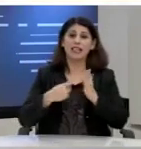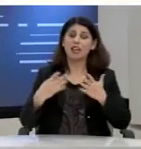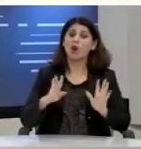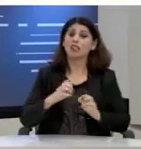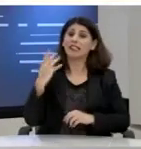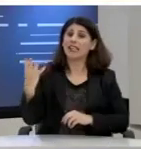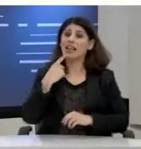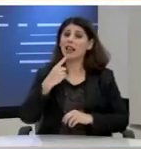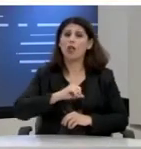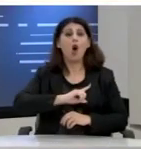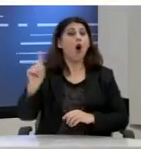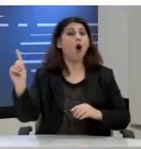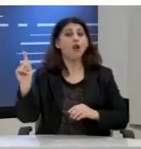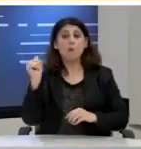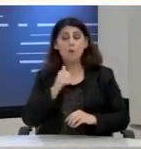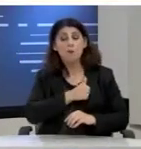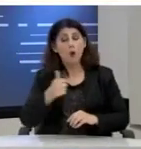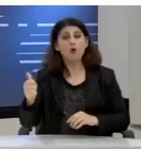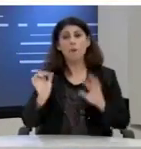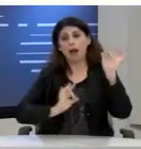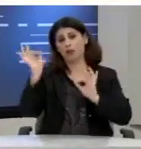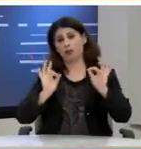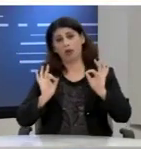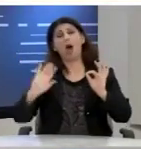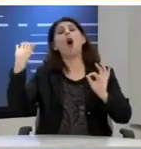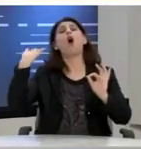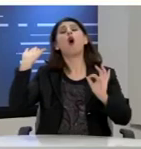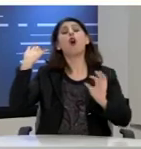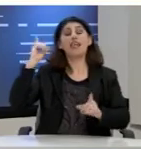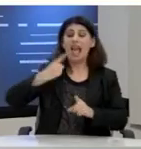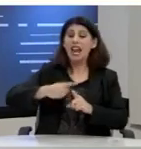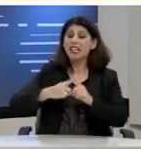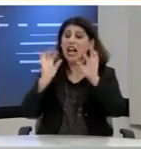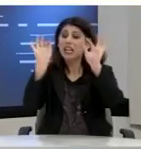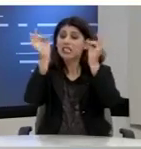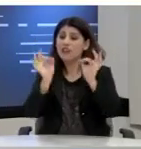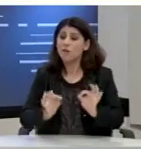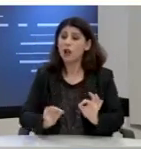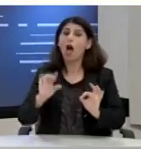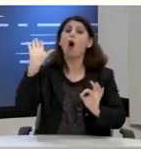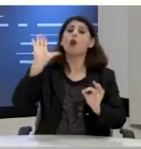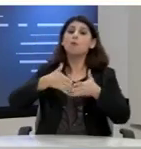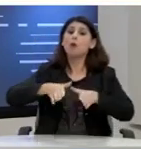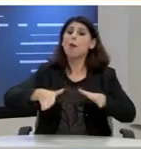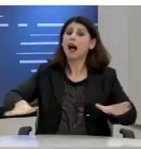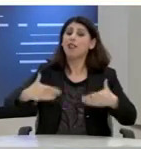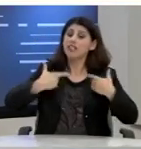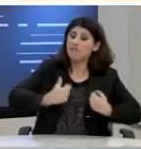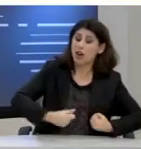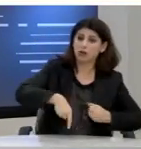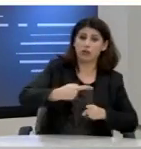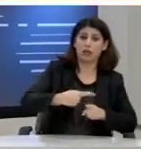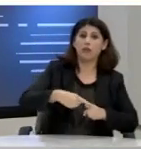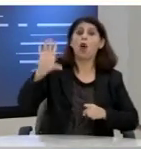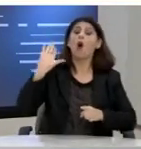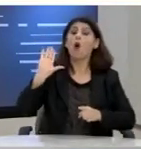έλεγε όχι σκέτο Μακεδονία, όχι να έχουν ελληνικά σύμβουλα, όχι προπαγάνδα σε βάρος μας, όχι αλυτρωτικά άρθρα στο Σύνταγμα